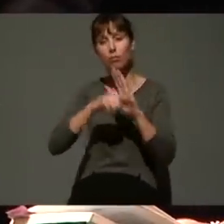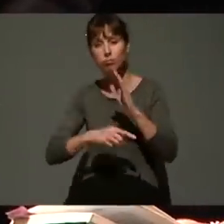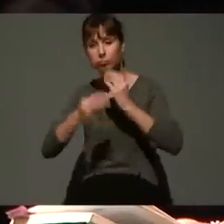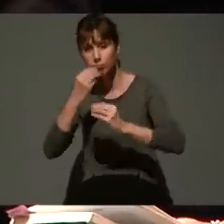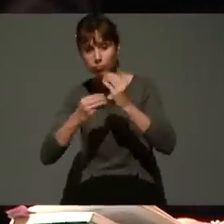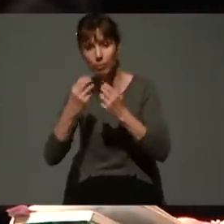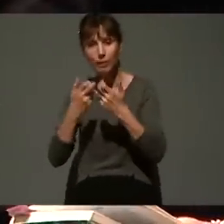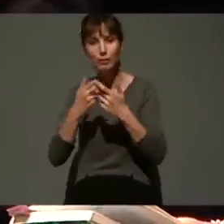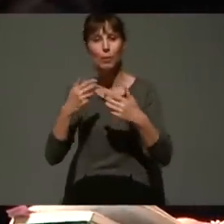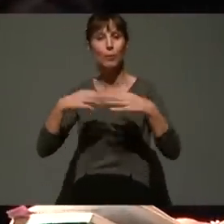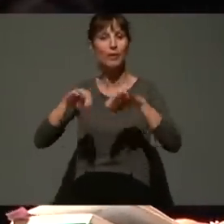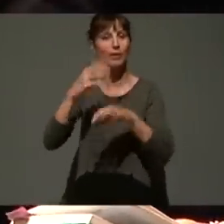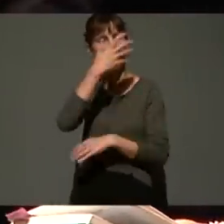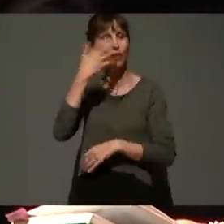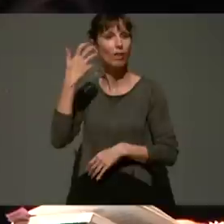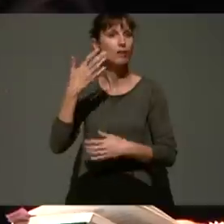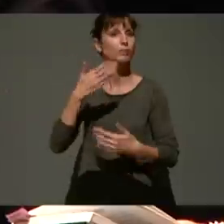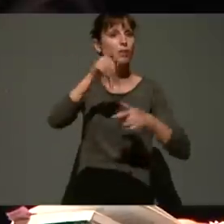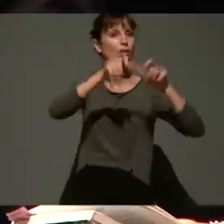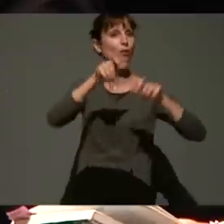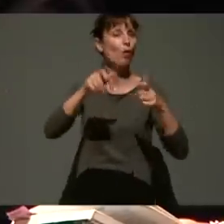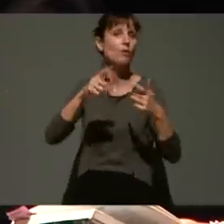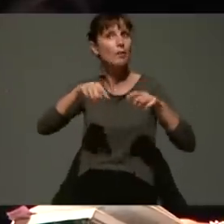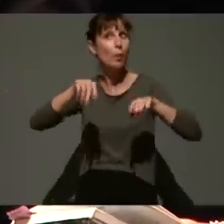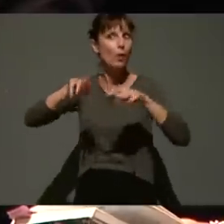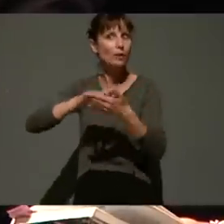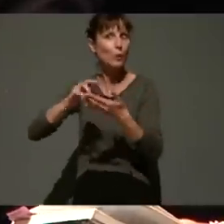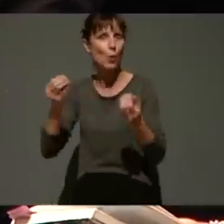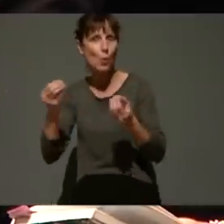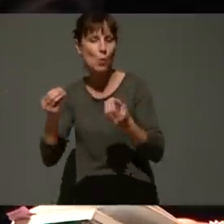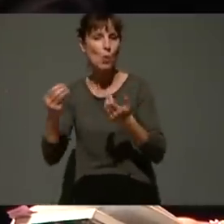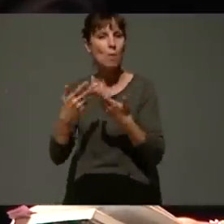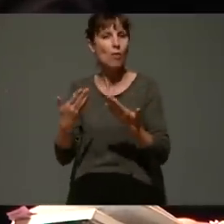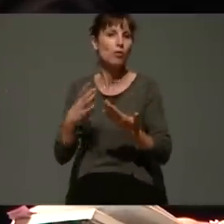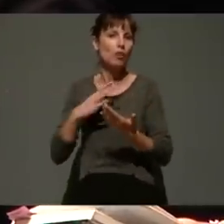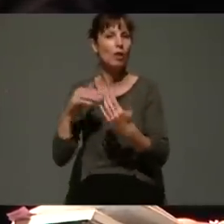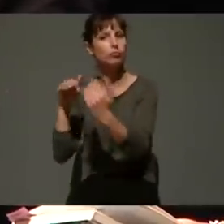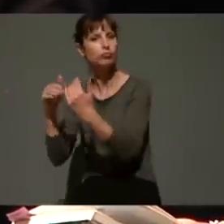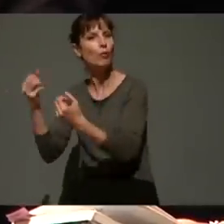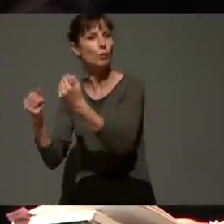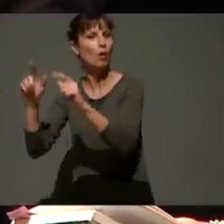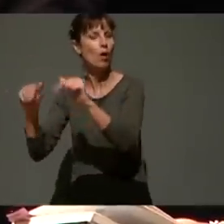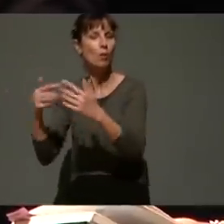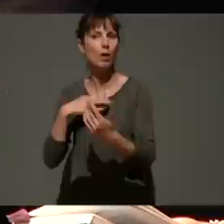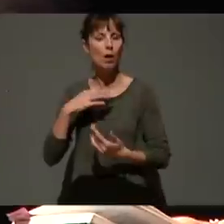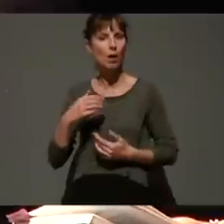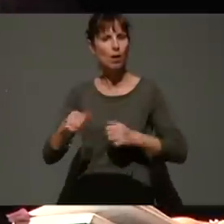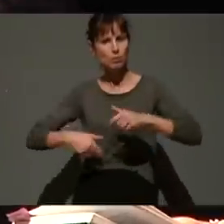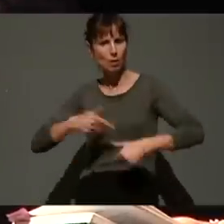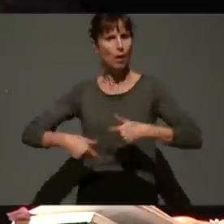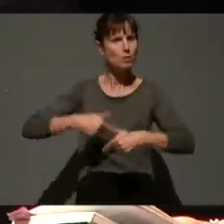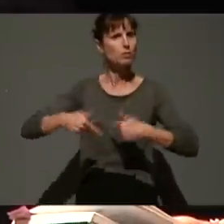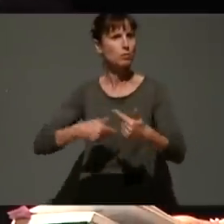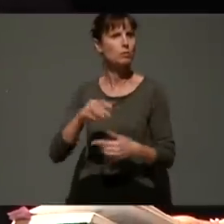allez en Afrique, par exemple, où les gens, dans certaines régions, parce que maintenant les voitures et tout, ça existe, mais les gens se déplacent beaucoup. On voit